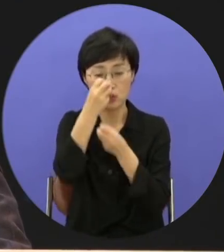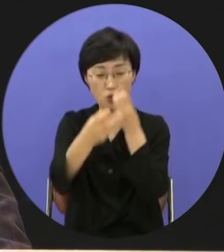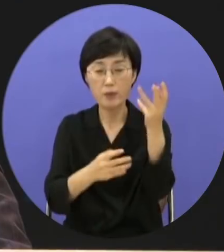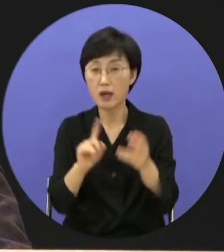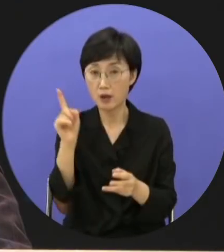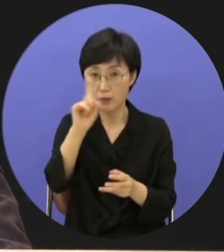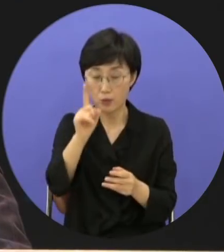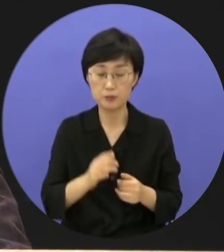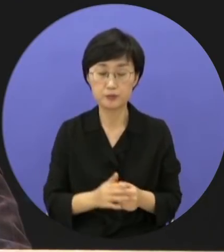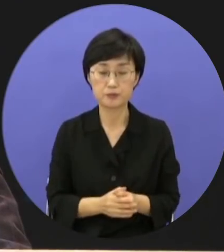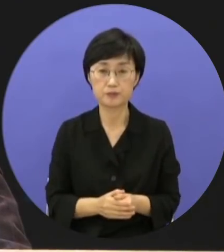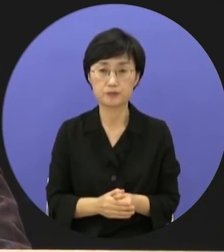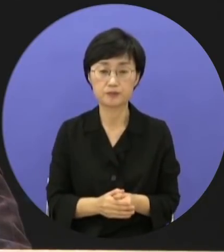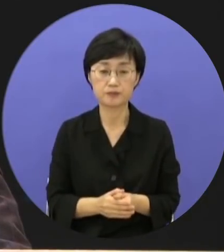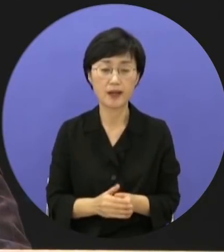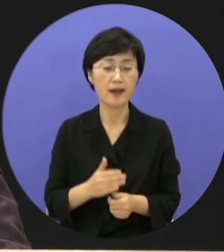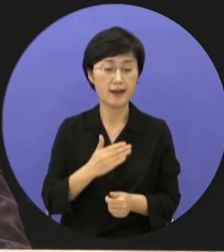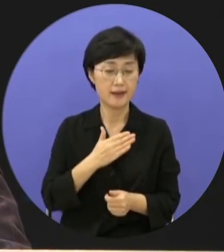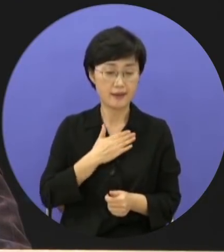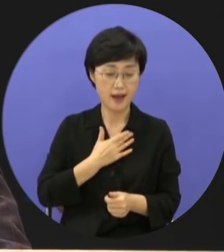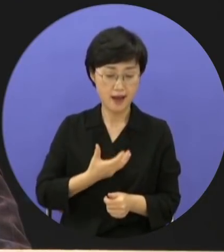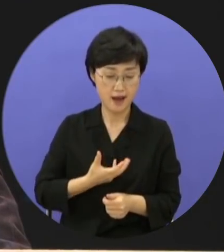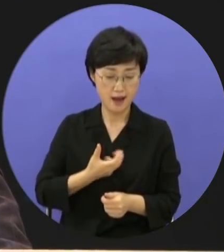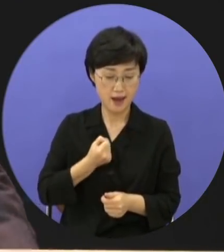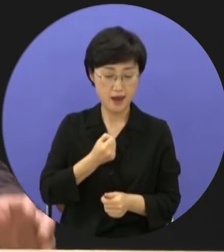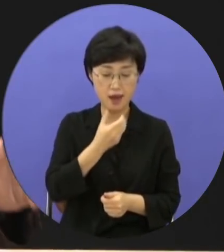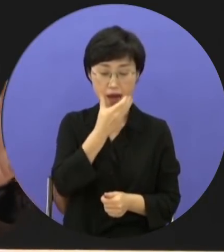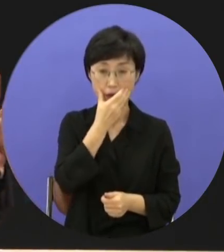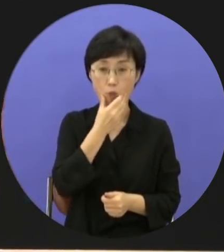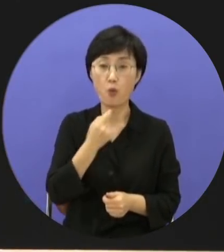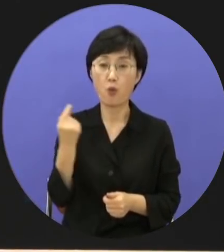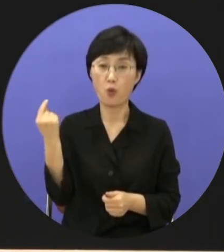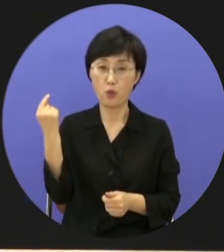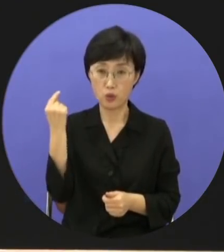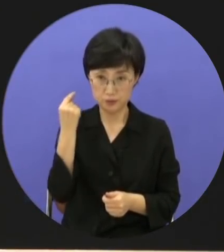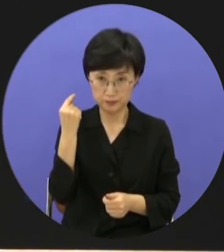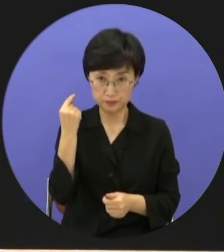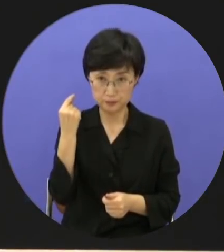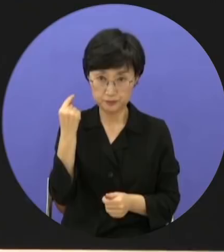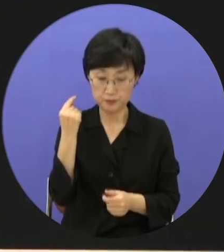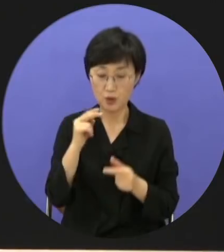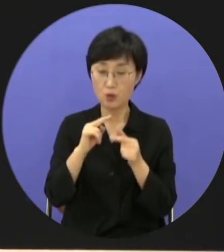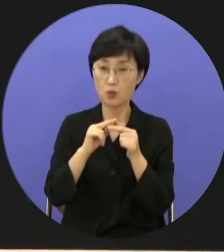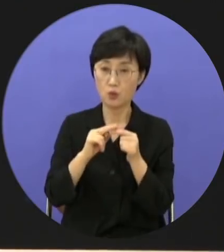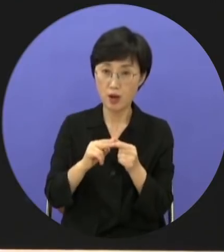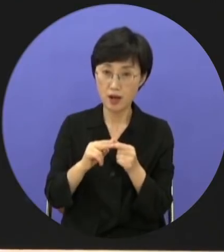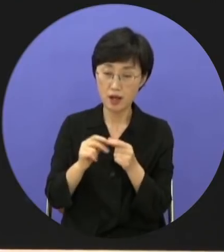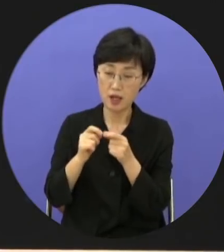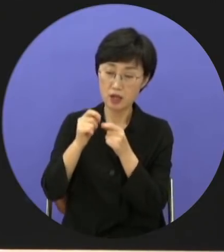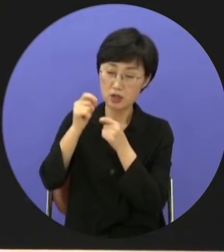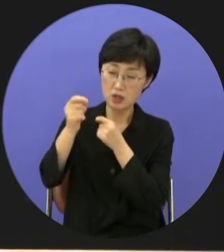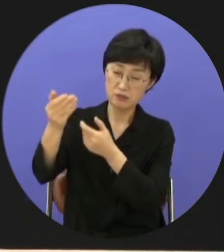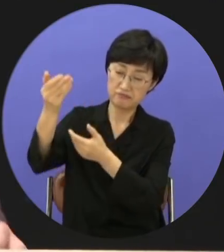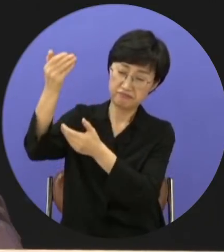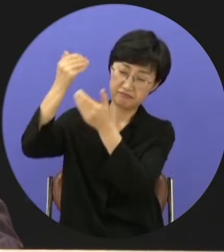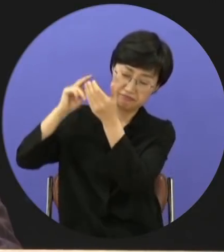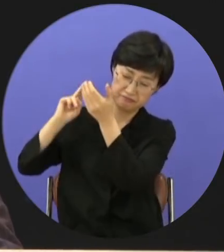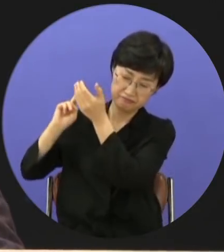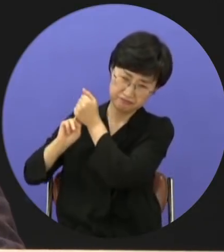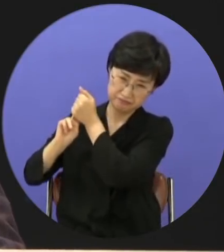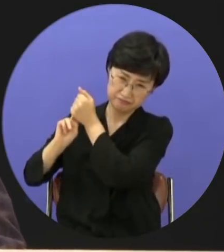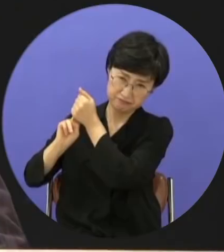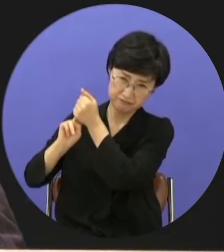confessed. 나의 복음과 이렇게 말씀하면서요. 영세전에 감추어졌다가 이랬습니다. He said,